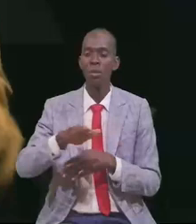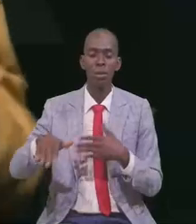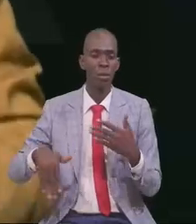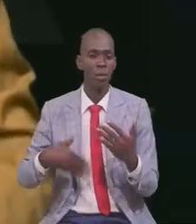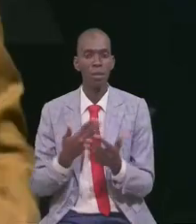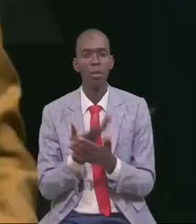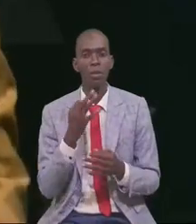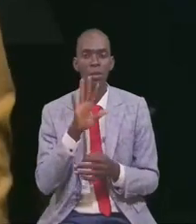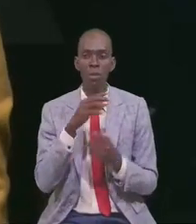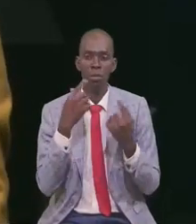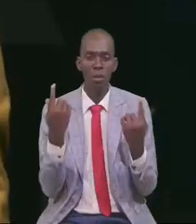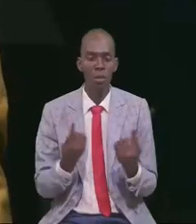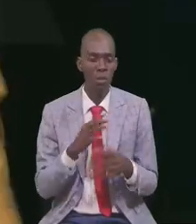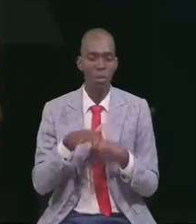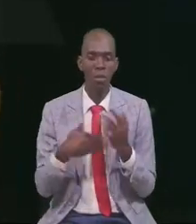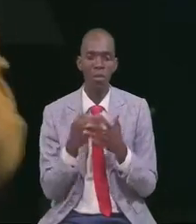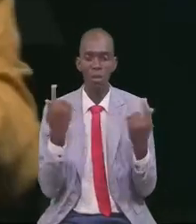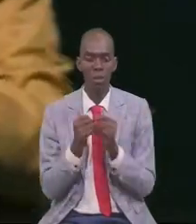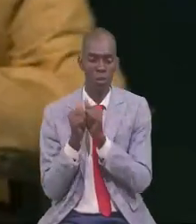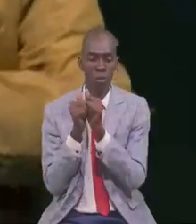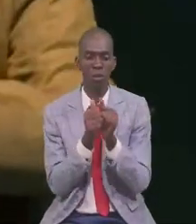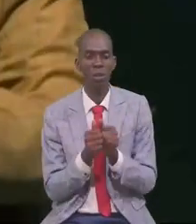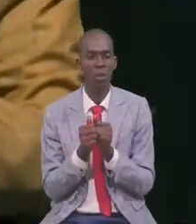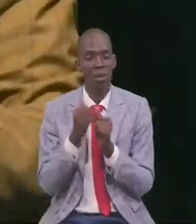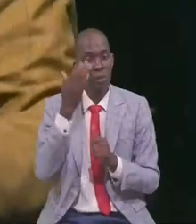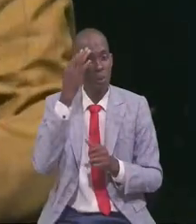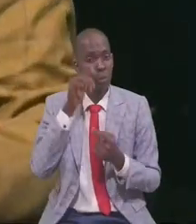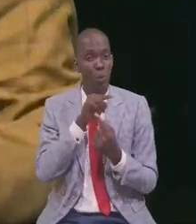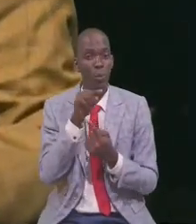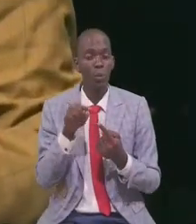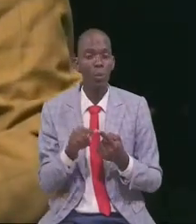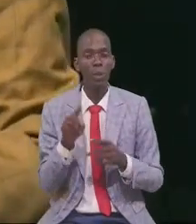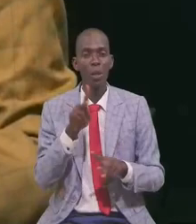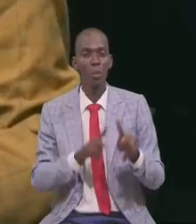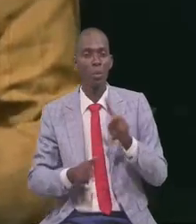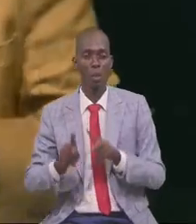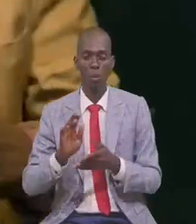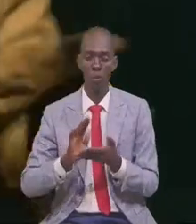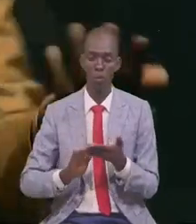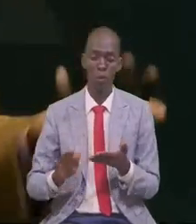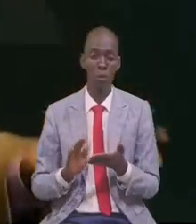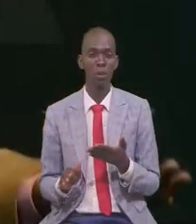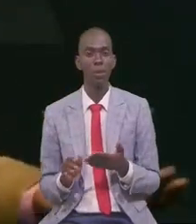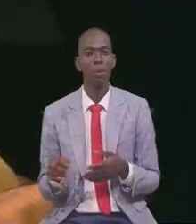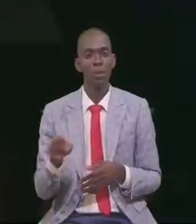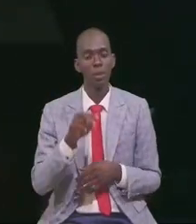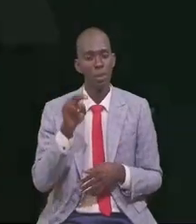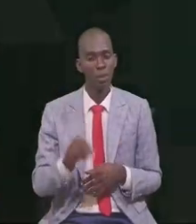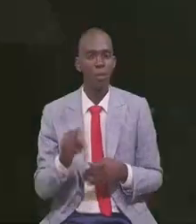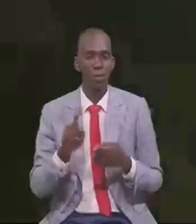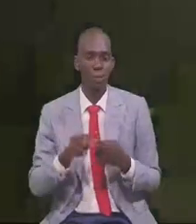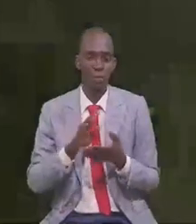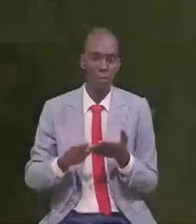tous les péchés ensemble. Vous savez, quand les gens pardonnent, ils doivent pardonner